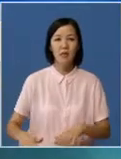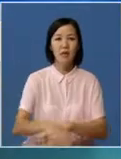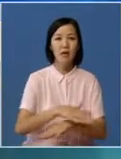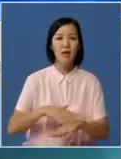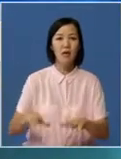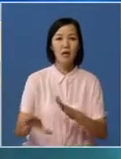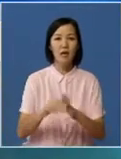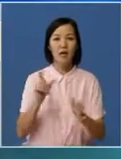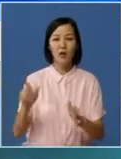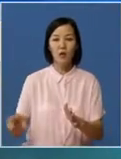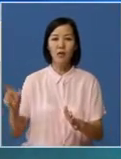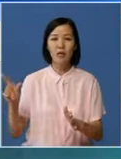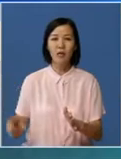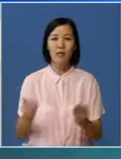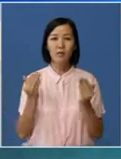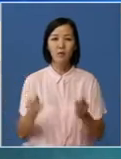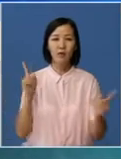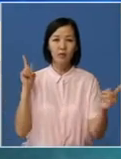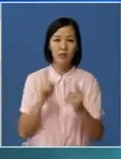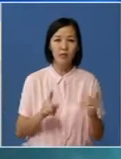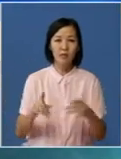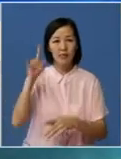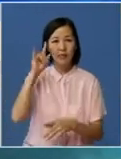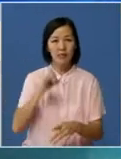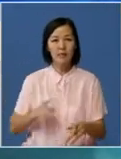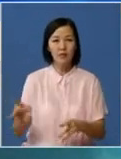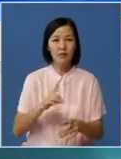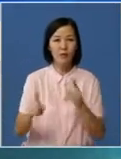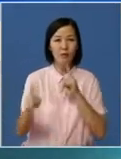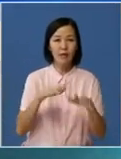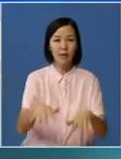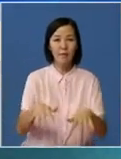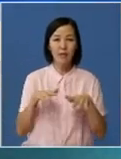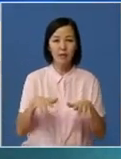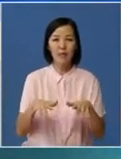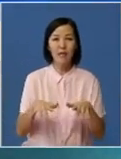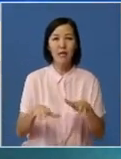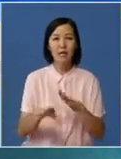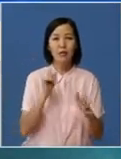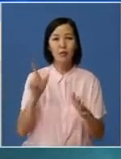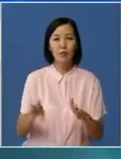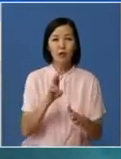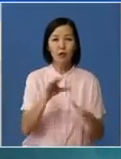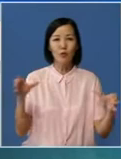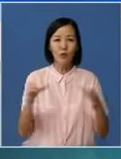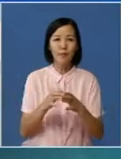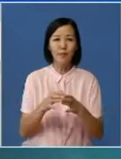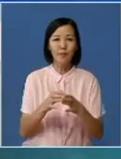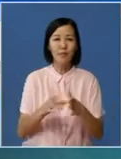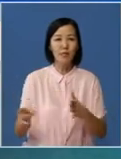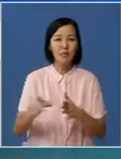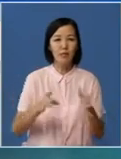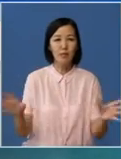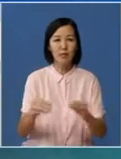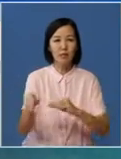Халық қалаулылары ел ішінде. Бүгін облысымызға Қазақстан Республикасы парламенті мәжілісінің депутаты Нұр Отан партиясының республикалық сыбайлас